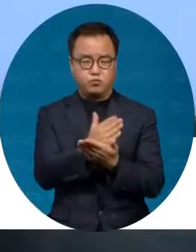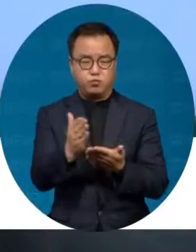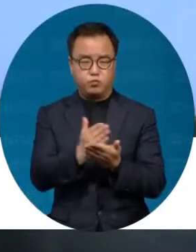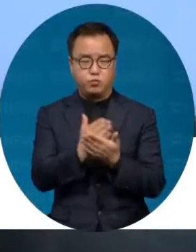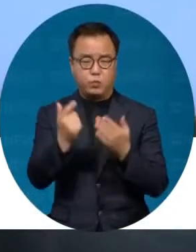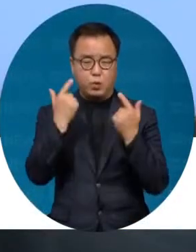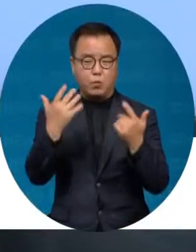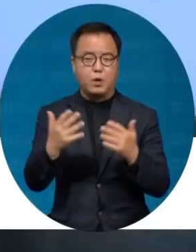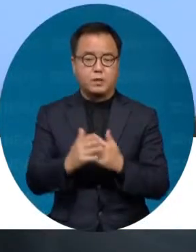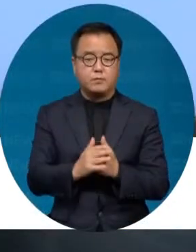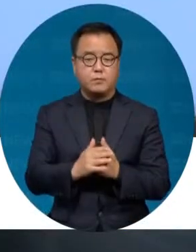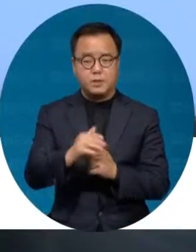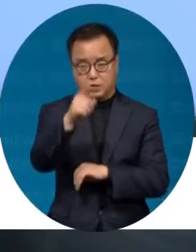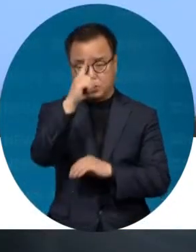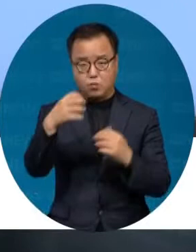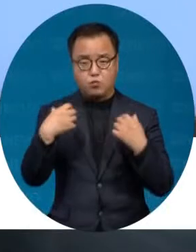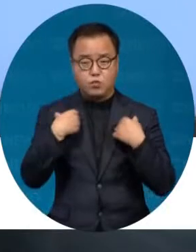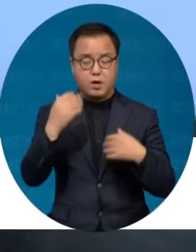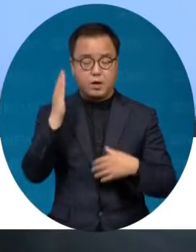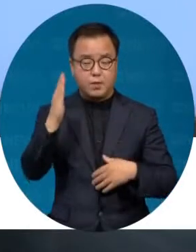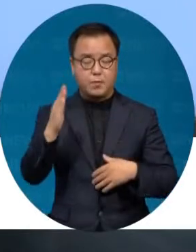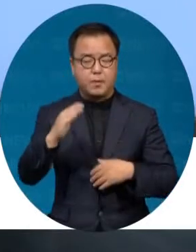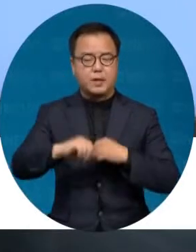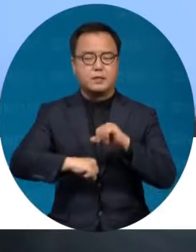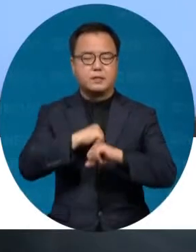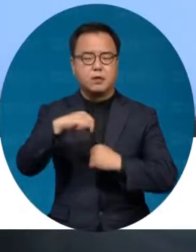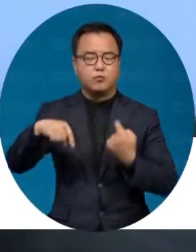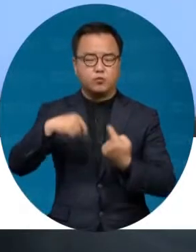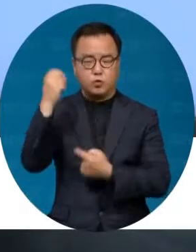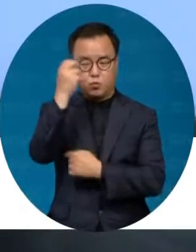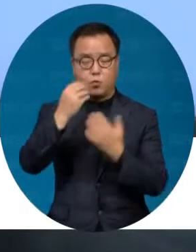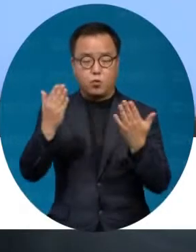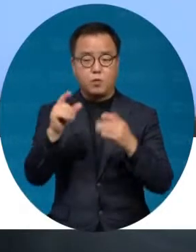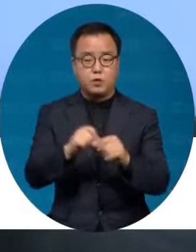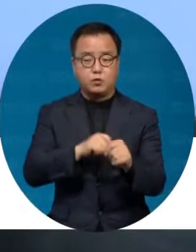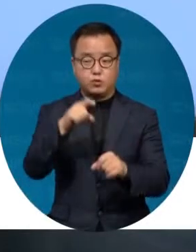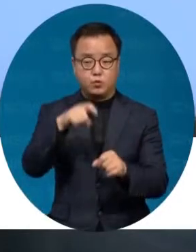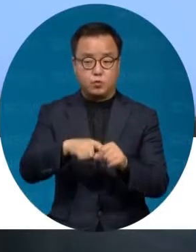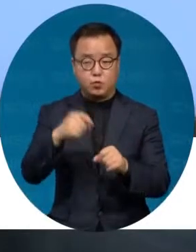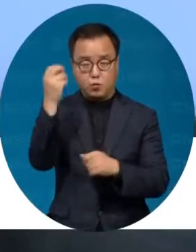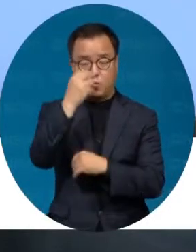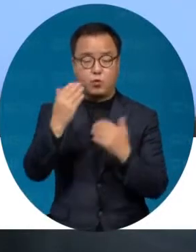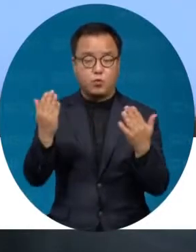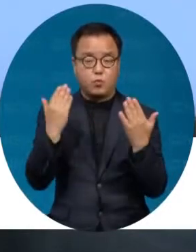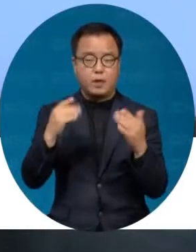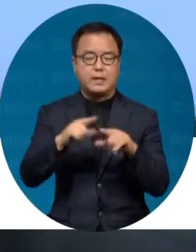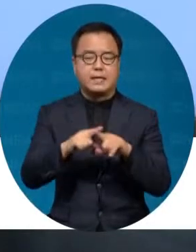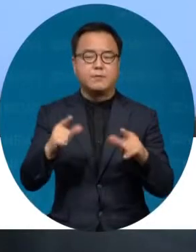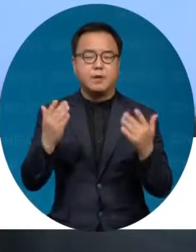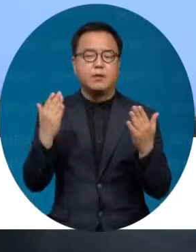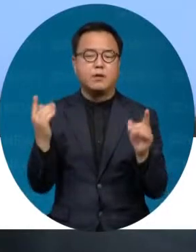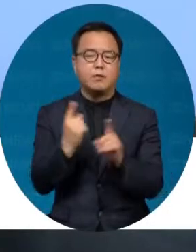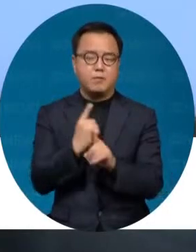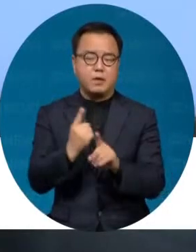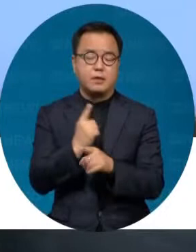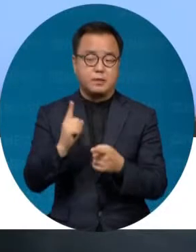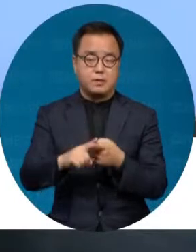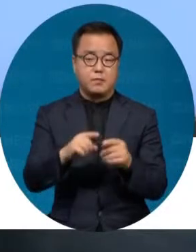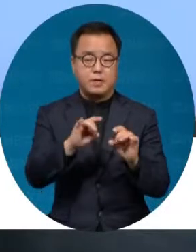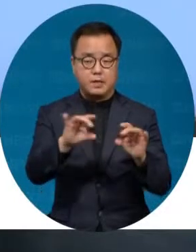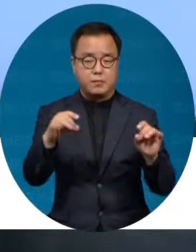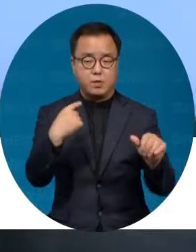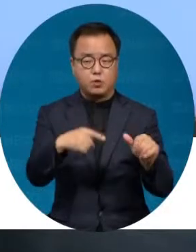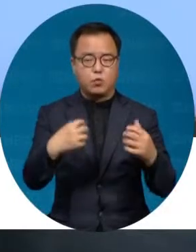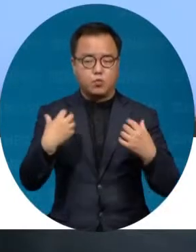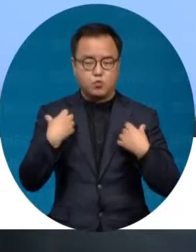이제 정부가 내세운 뭐 자사고 특목고 일반고 전환과 관련해서도 현재 각 교육청과 학교 들이 소송을 진행하고 있는데요